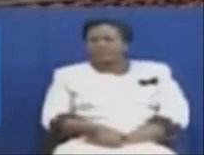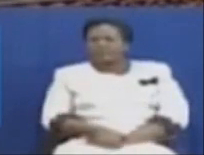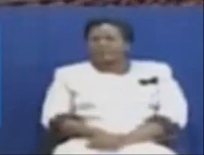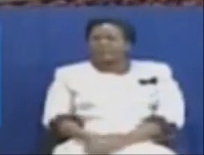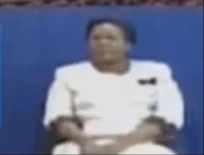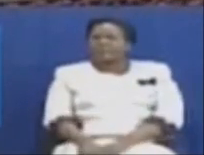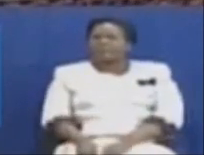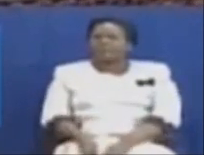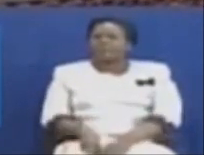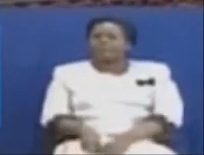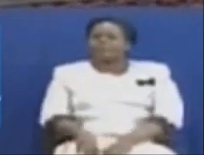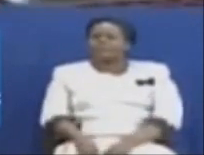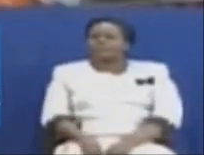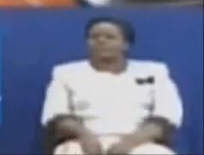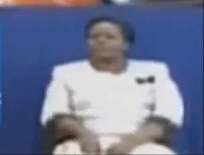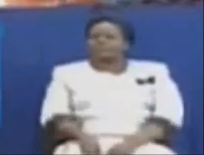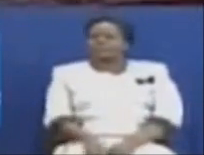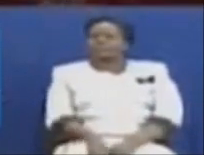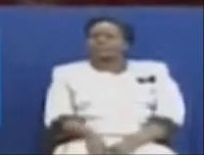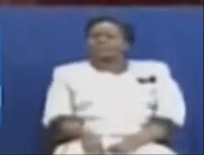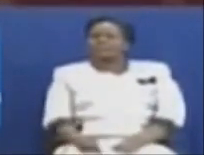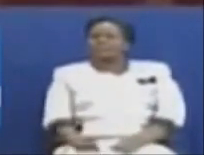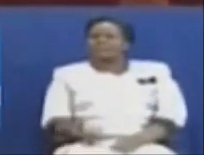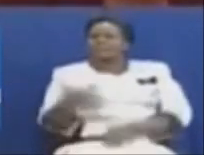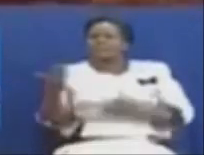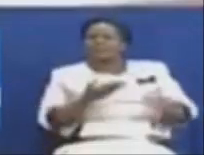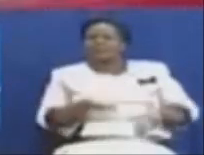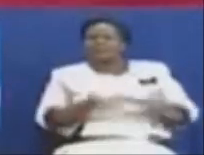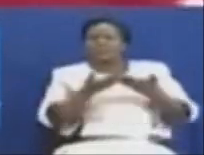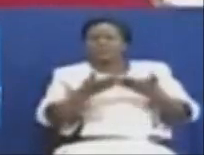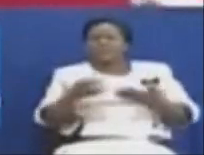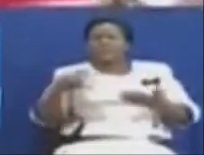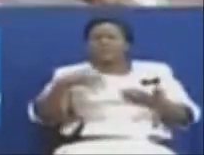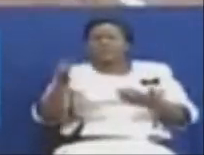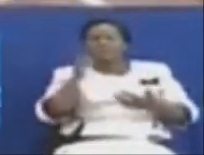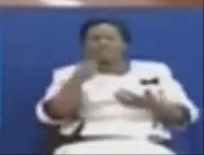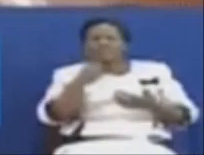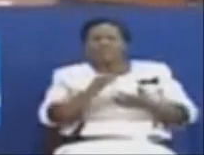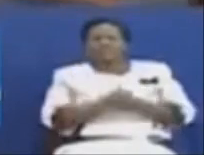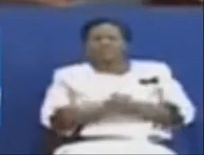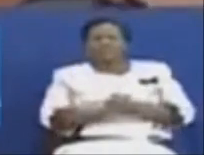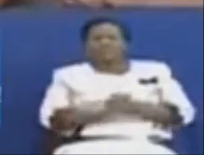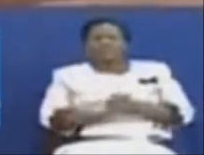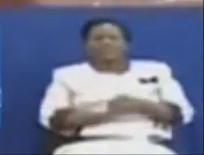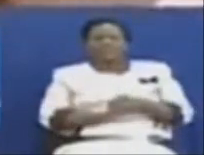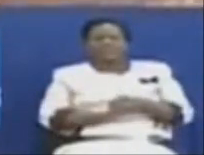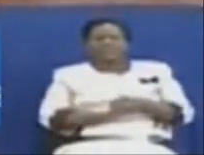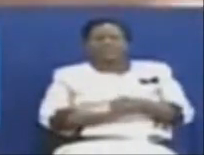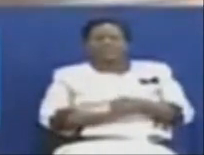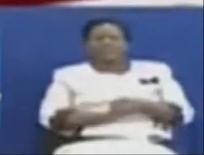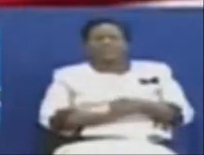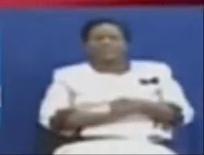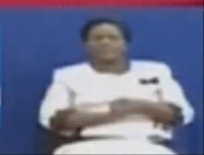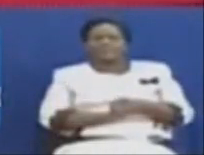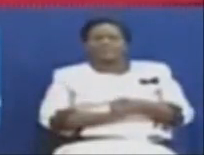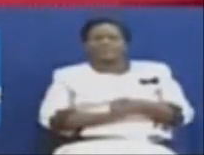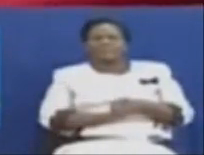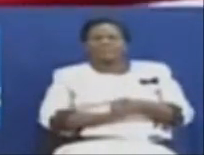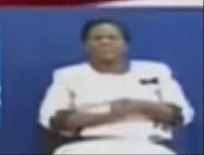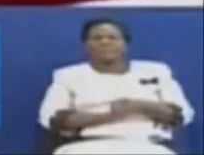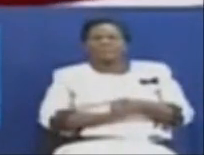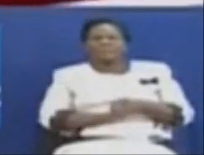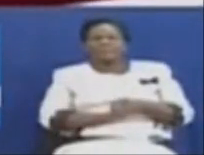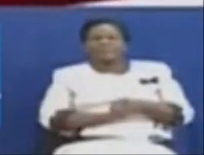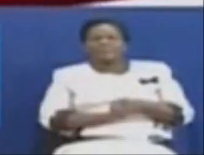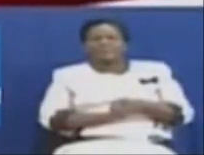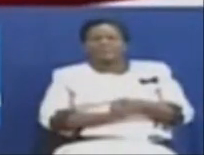Mheshimiwa Naibu Spika, nashukuru kwa nafasi. Naomba kuuliza swali dogo la nyongeza. Kwa kuwa tatizo